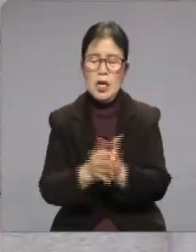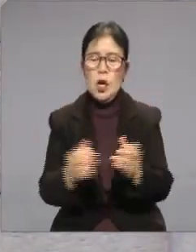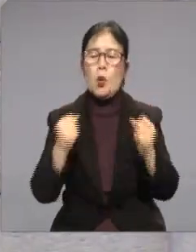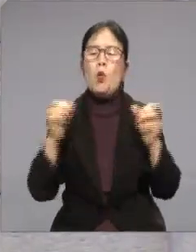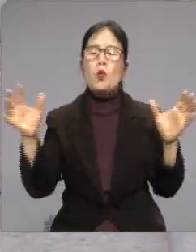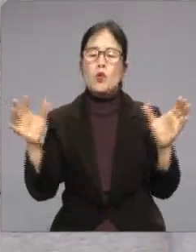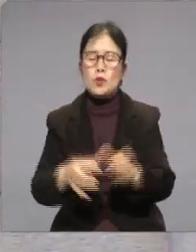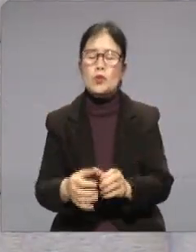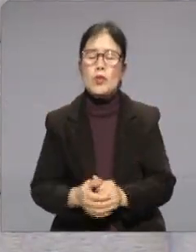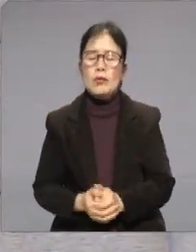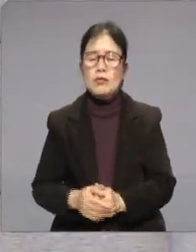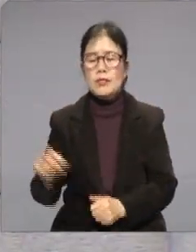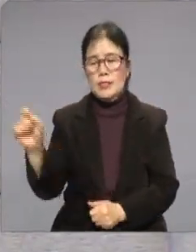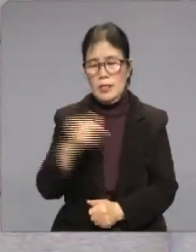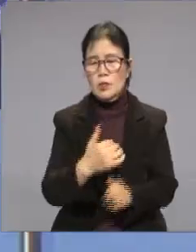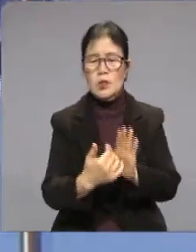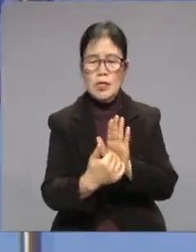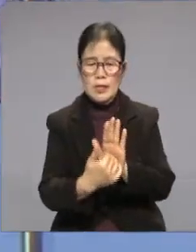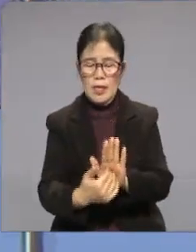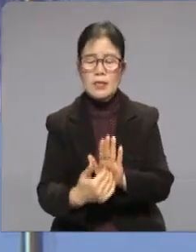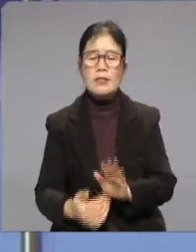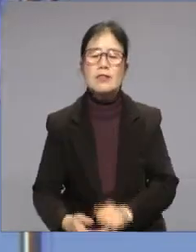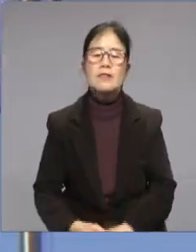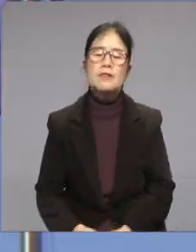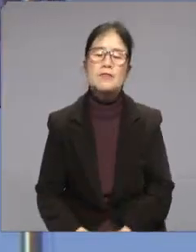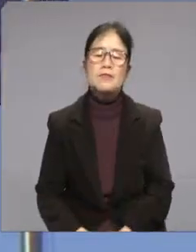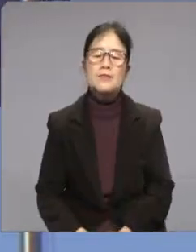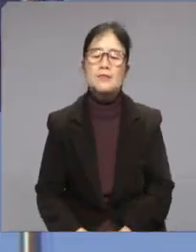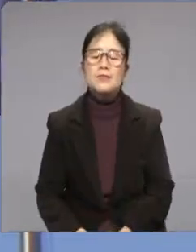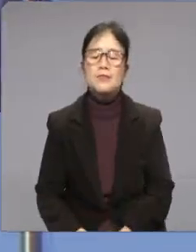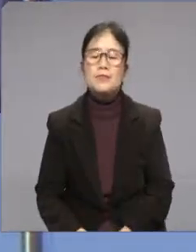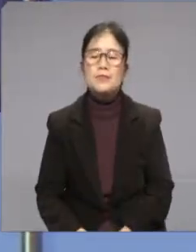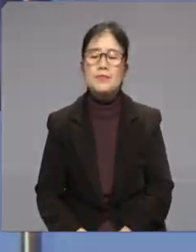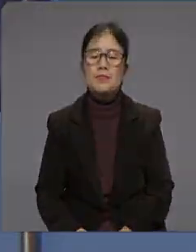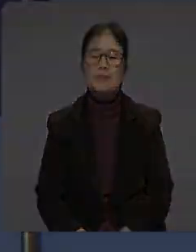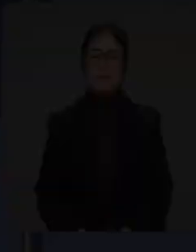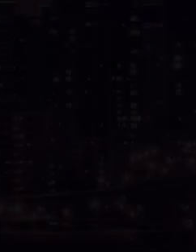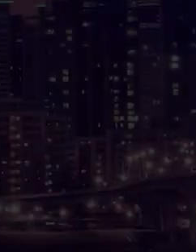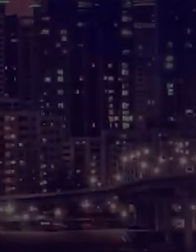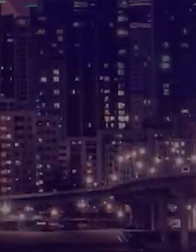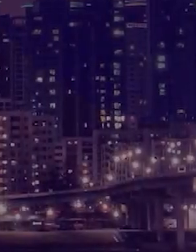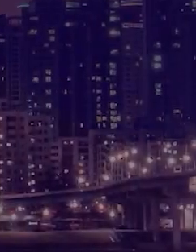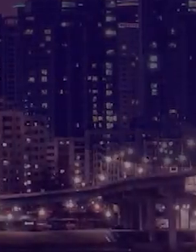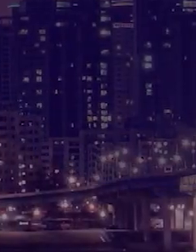공조체계를 구축하고 신속한 대응에 나서게 됩니다. OBS 뉴스 이상호입니다.